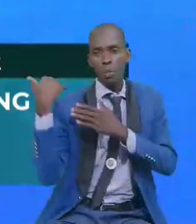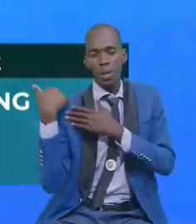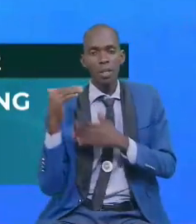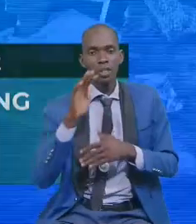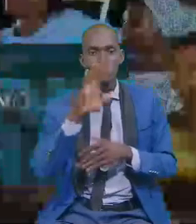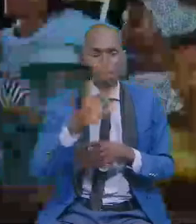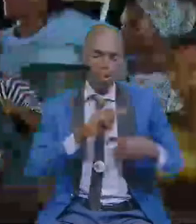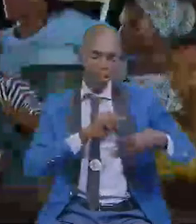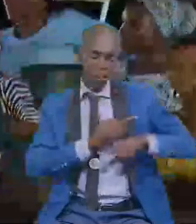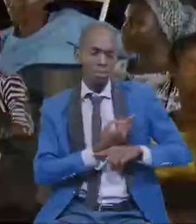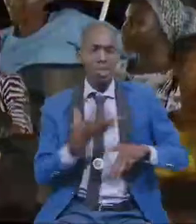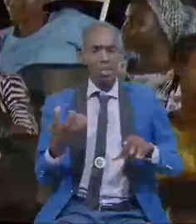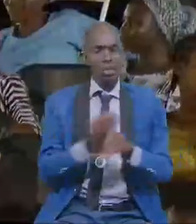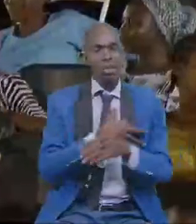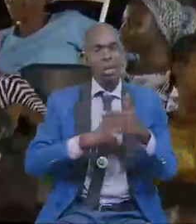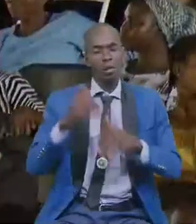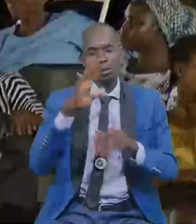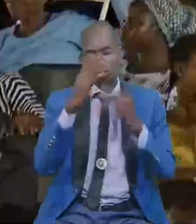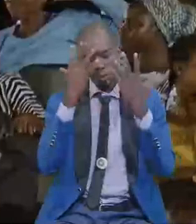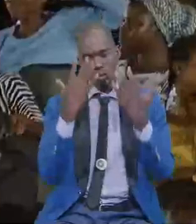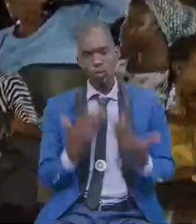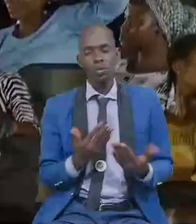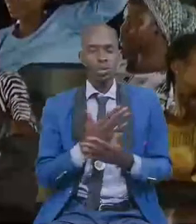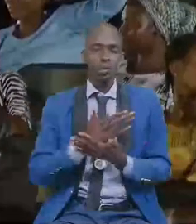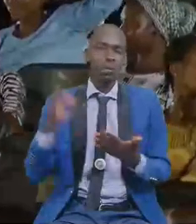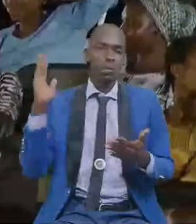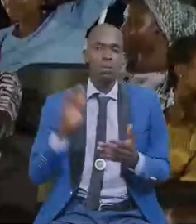Et il va donc porter tes souffrances, ce chariot de ta douleur.